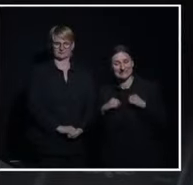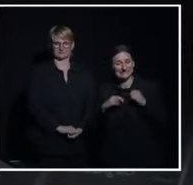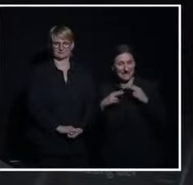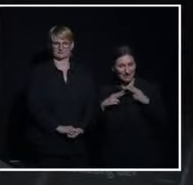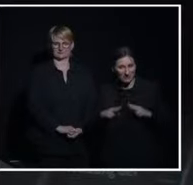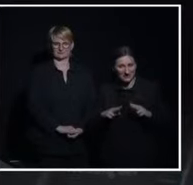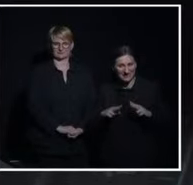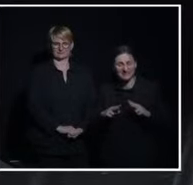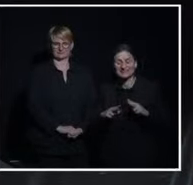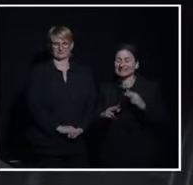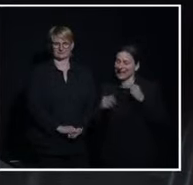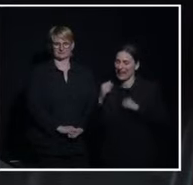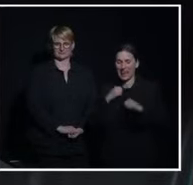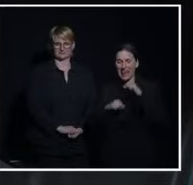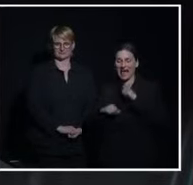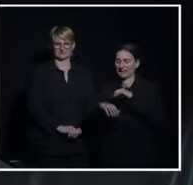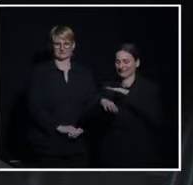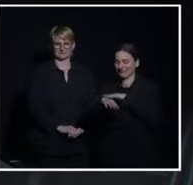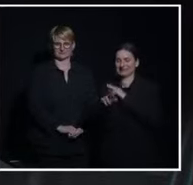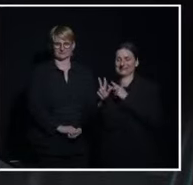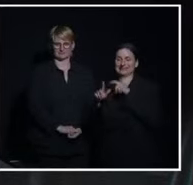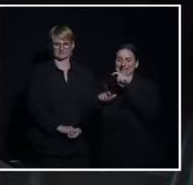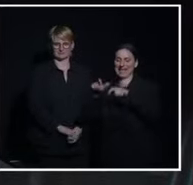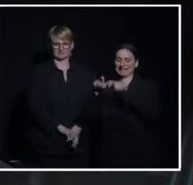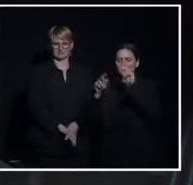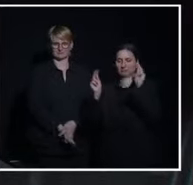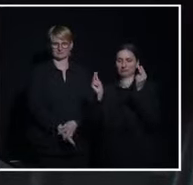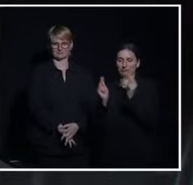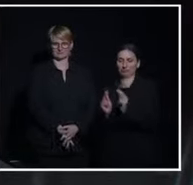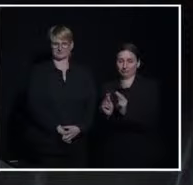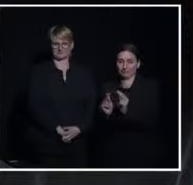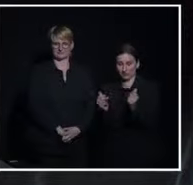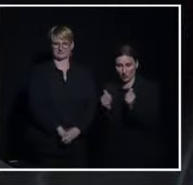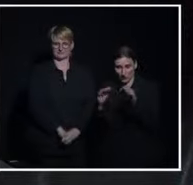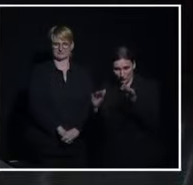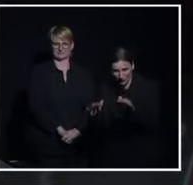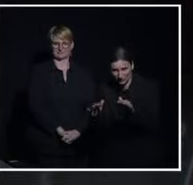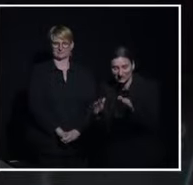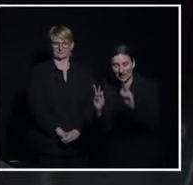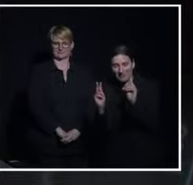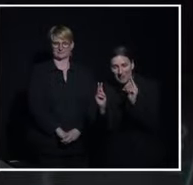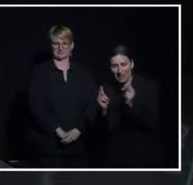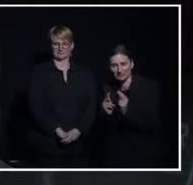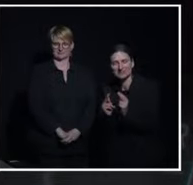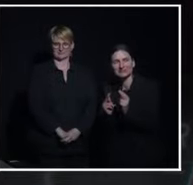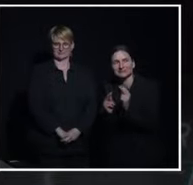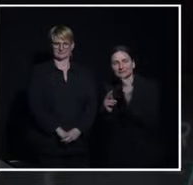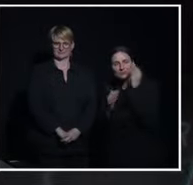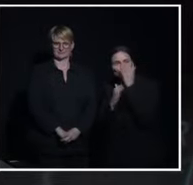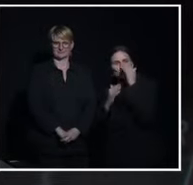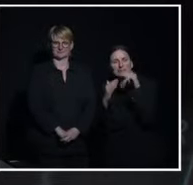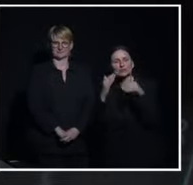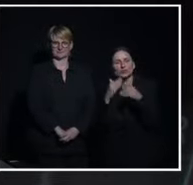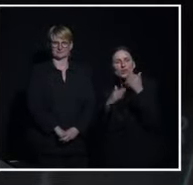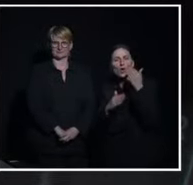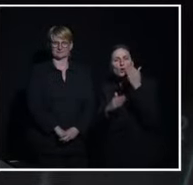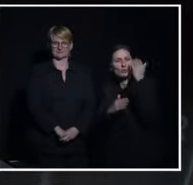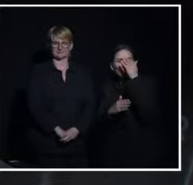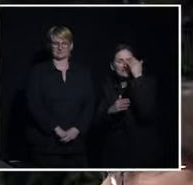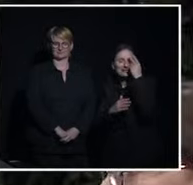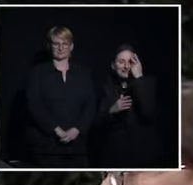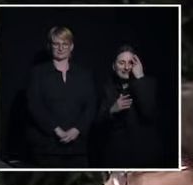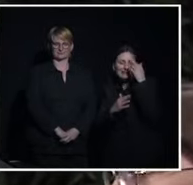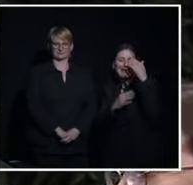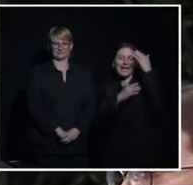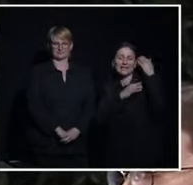mehr so viele Zeitzeuginnen und Zeitzeugen, aber es ist toll, dass Sie noch da sind. Aber es gibt mittlerweile schon Ansätze, neue Ansätze der Erinnerungskultur. Sehen Sie